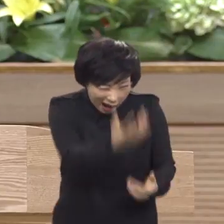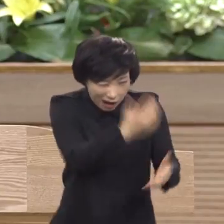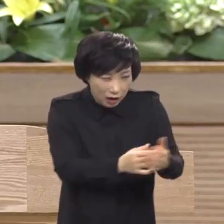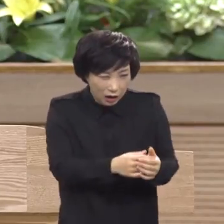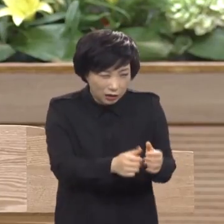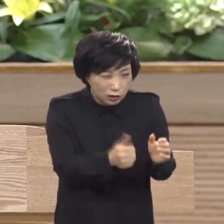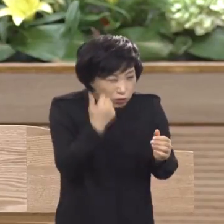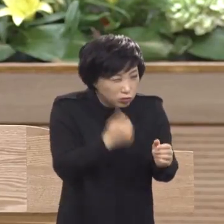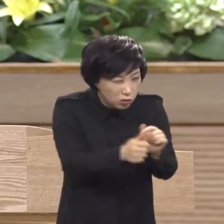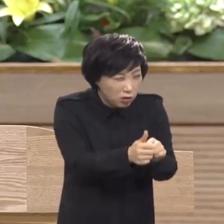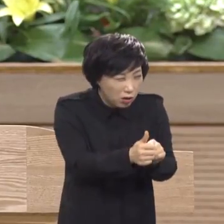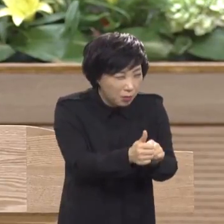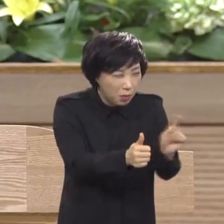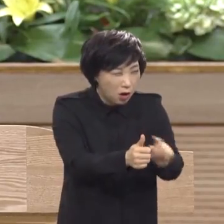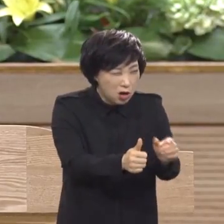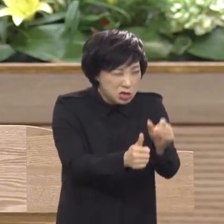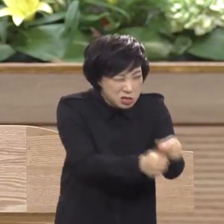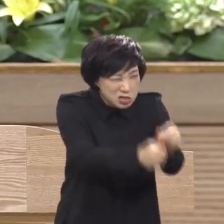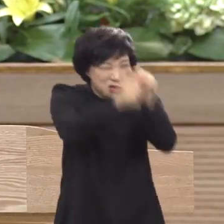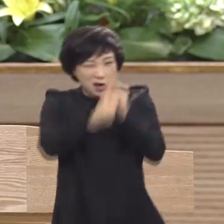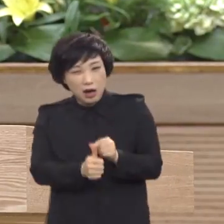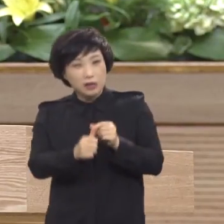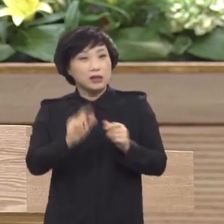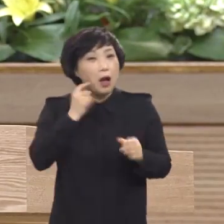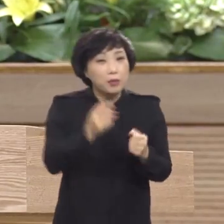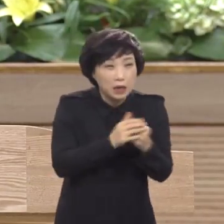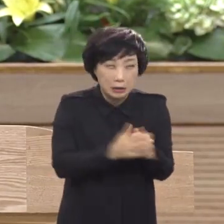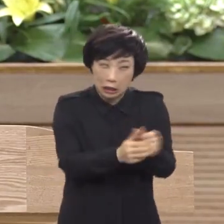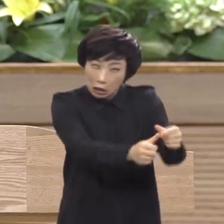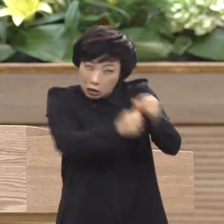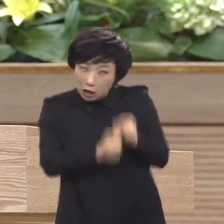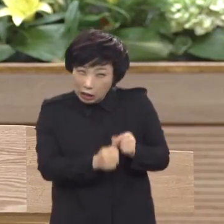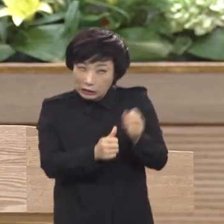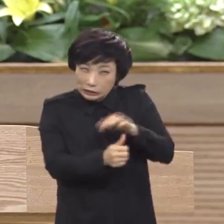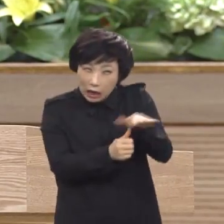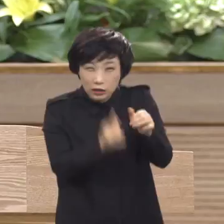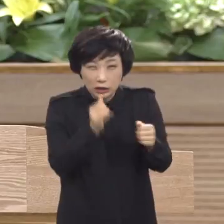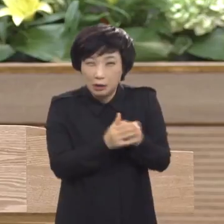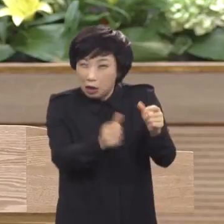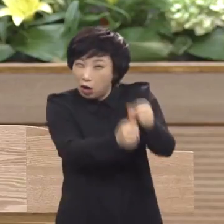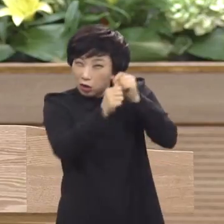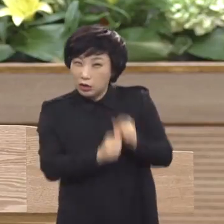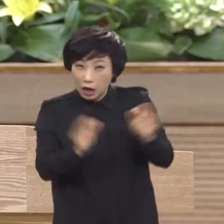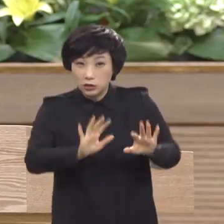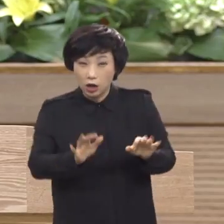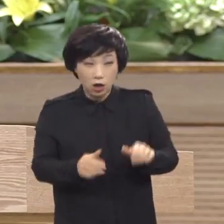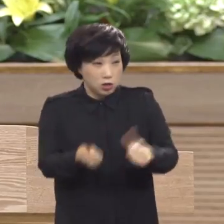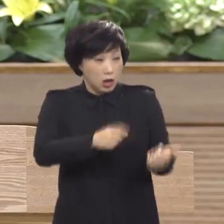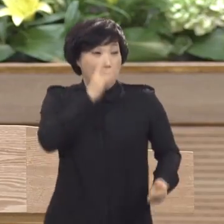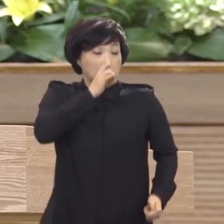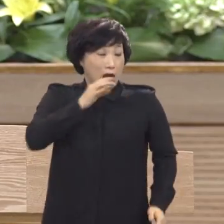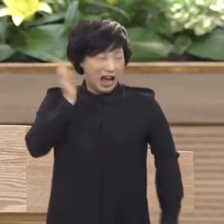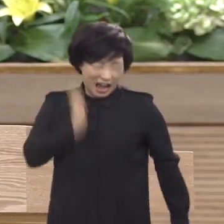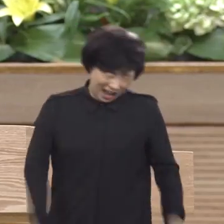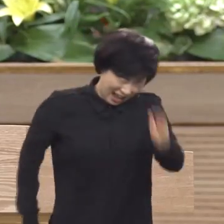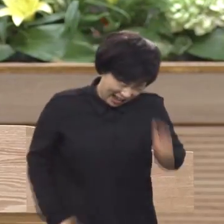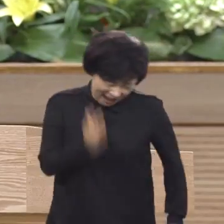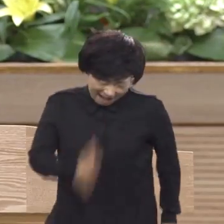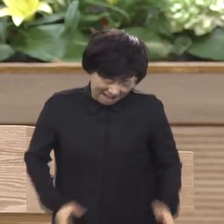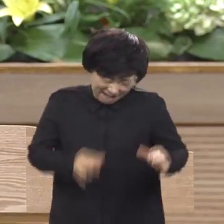저 사람 이쁘니까 건져야겠다, 사랑하니까 건져야겠다가 아니라 죽어서는 안 되니까 건지는